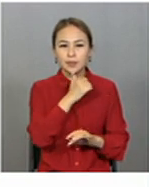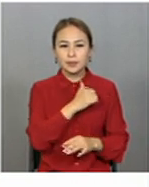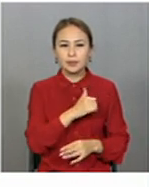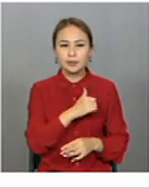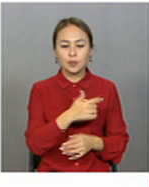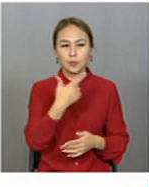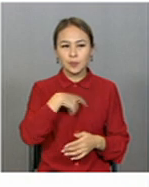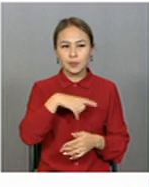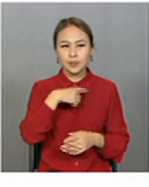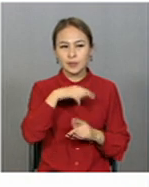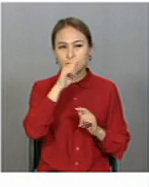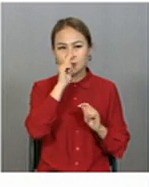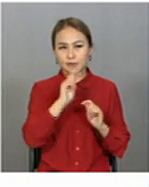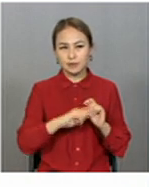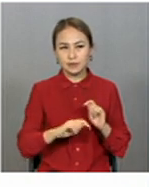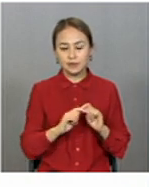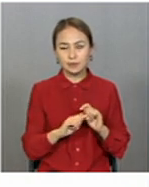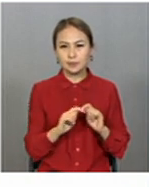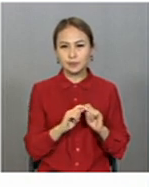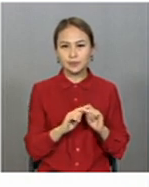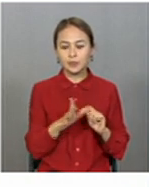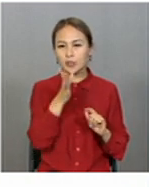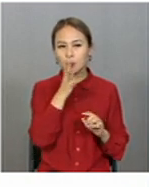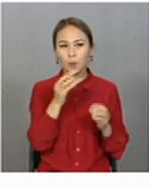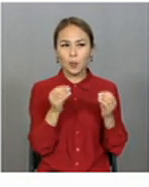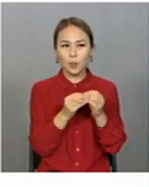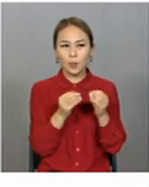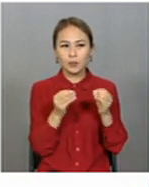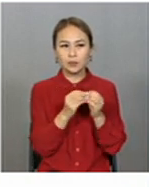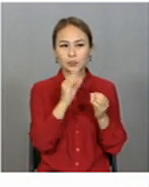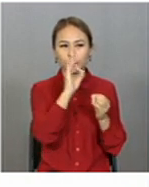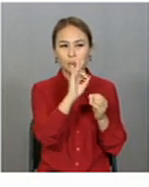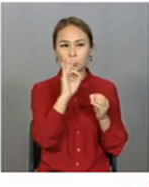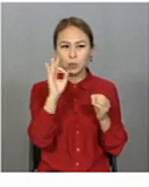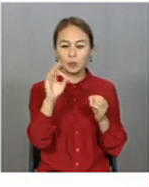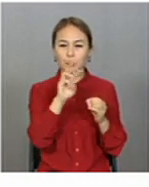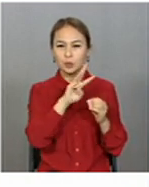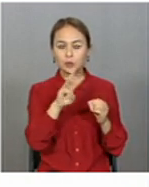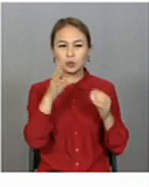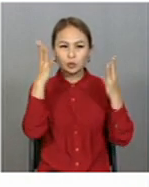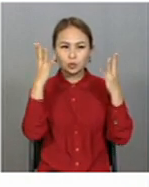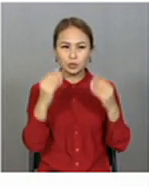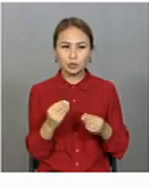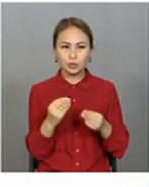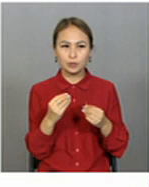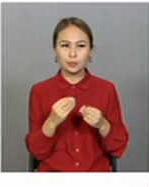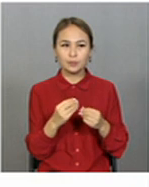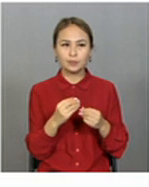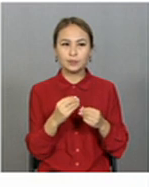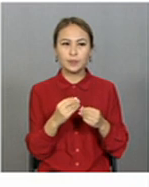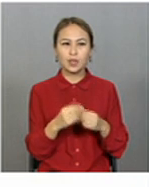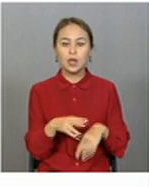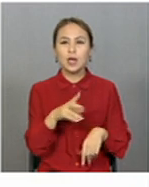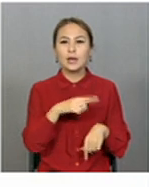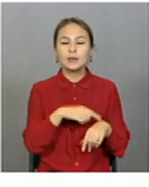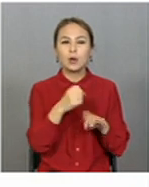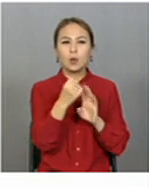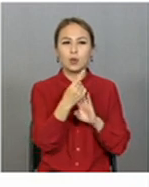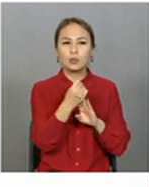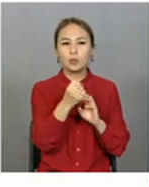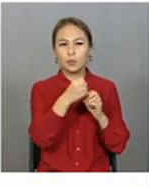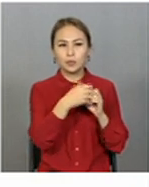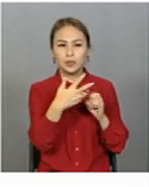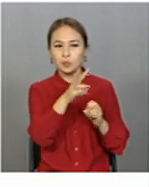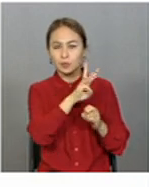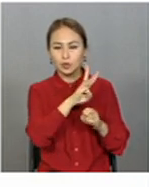Өзіңді тексер. 10 сағат 00 минут күндізгі. 23 сағат